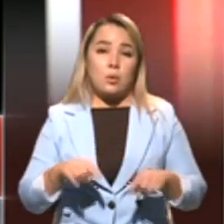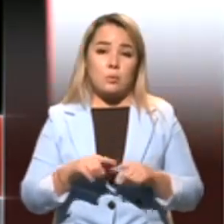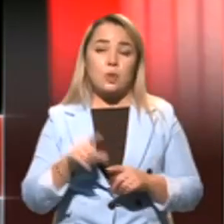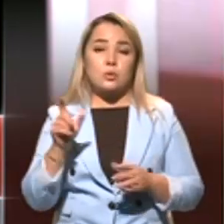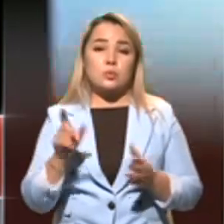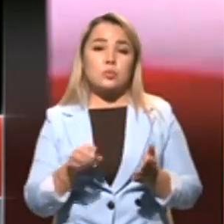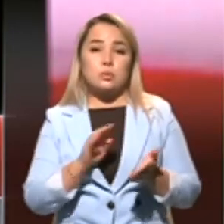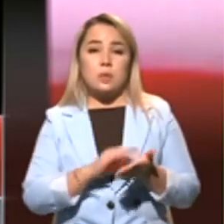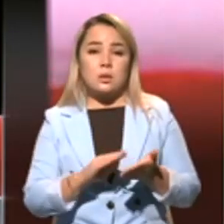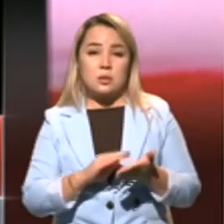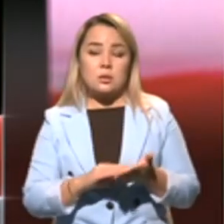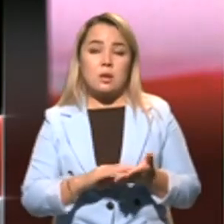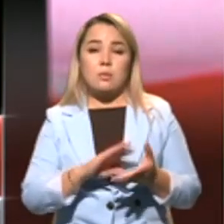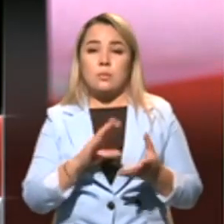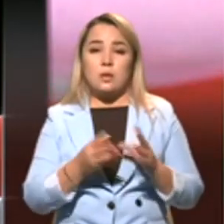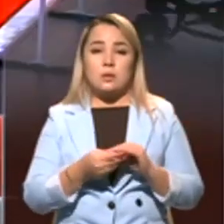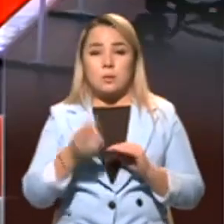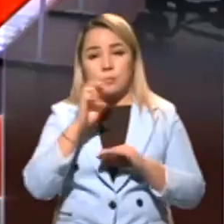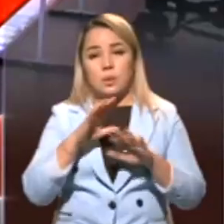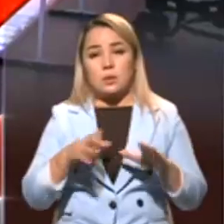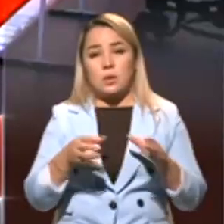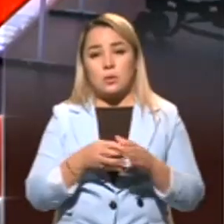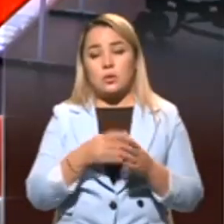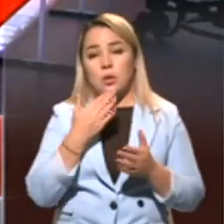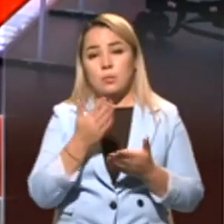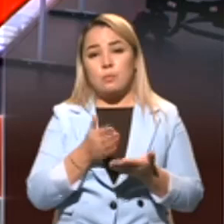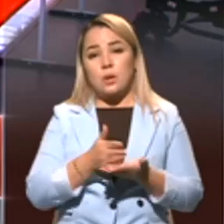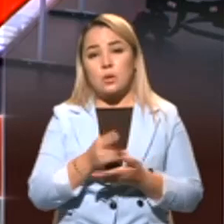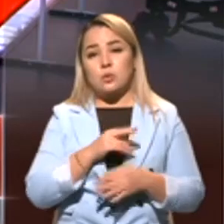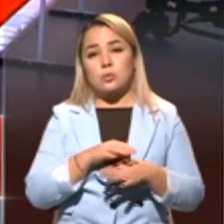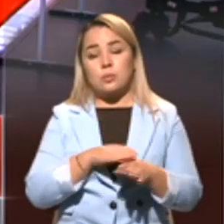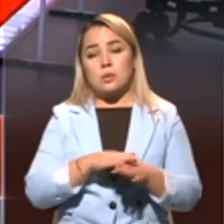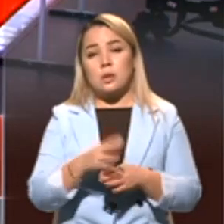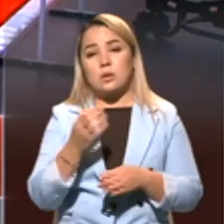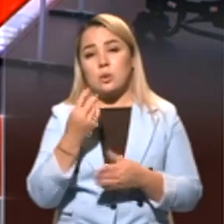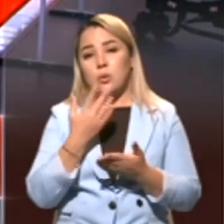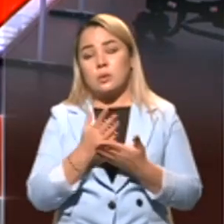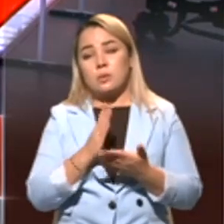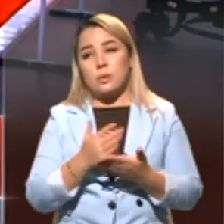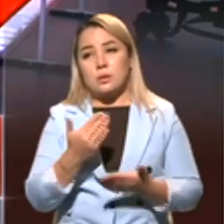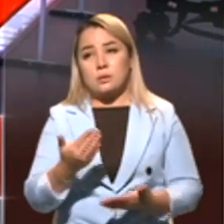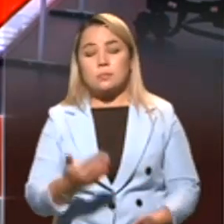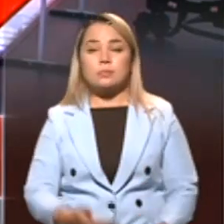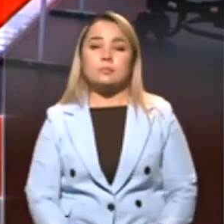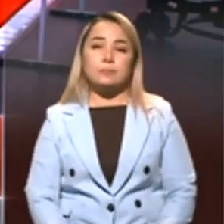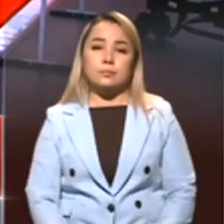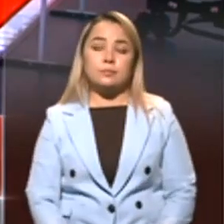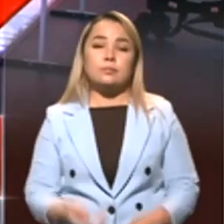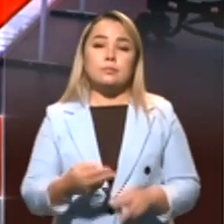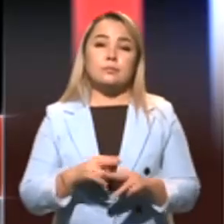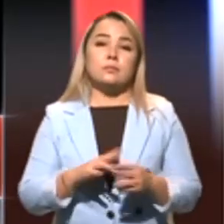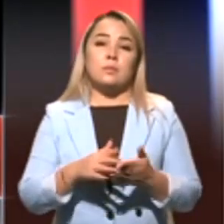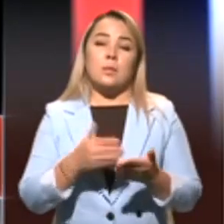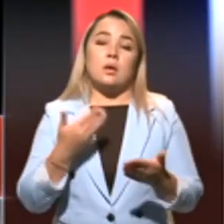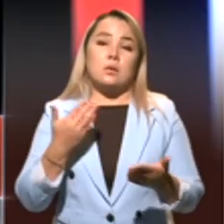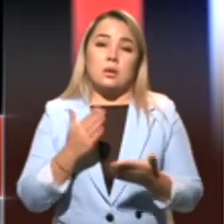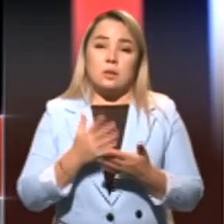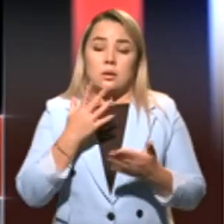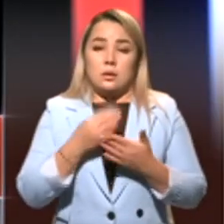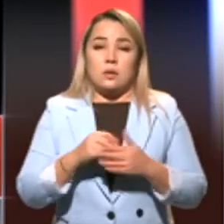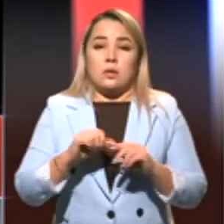журналистер, жалпы мемлекетте бұл бағытта жұмыс істеу керектігін тағы бір көрсетіп отыр. Бибігүл ханым, осыған дейін ұйымдастырылған